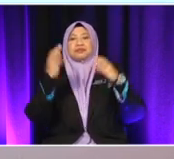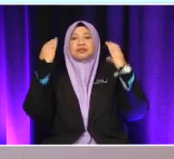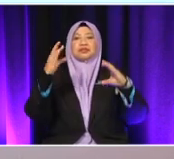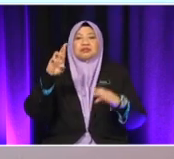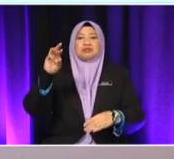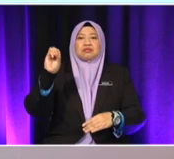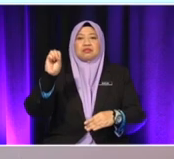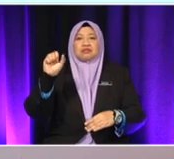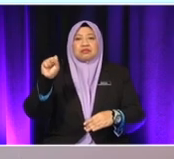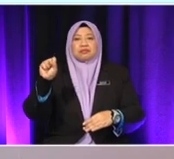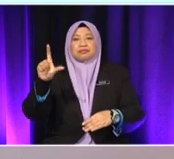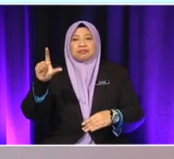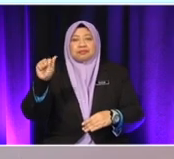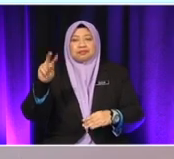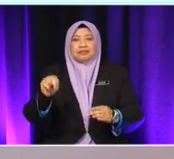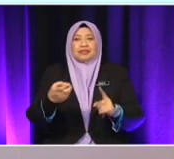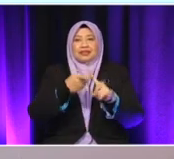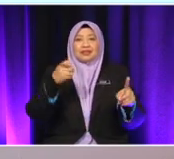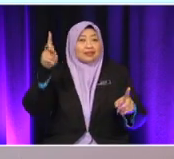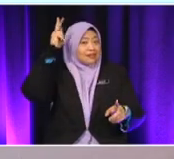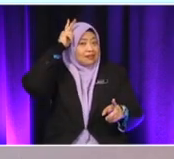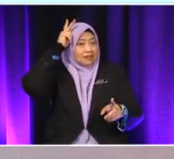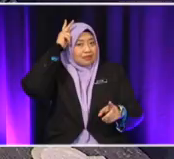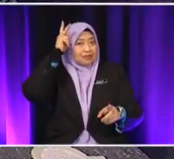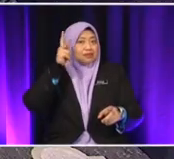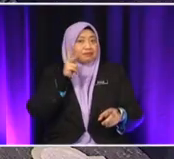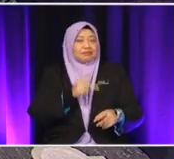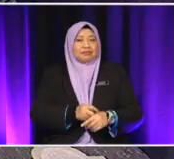Kota Baru Kelantan Assalamualaikum